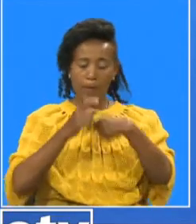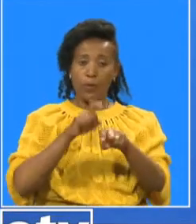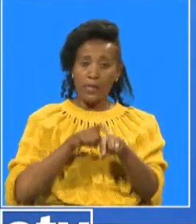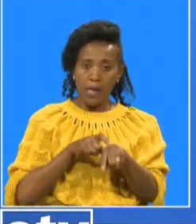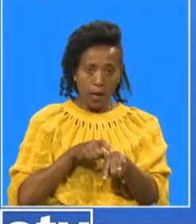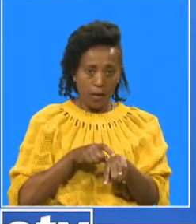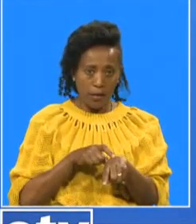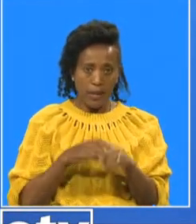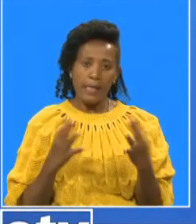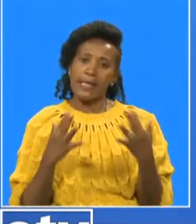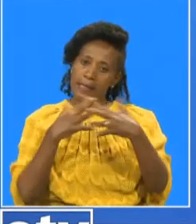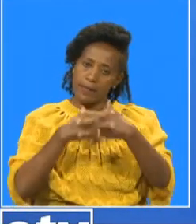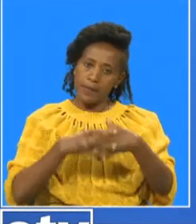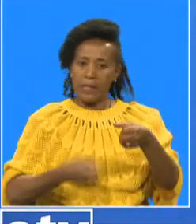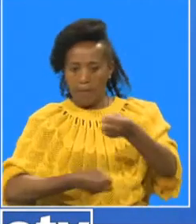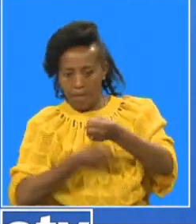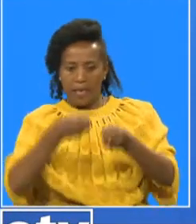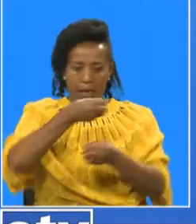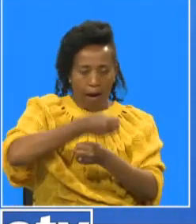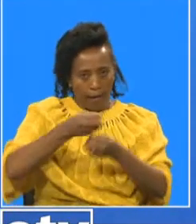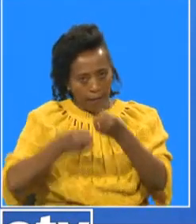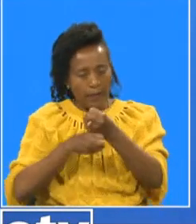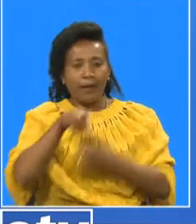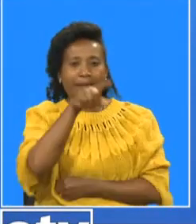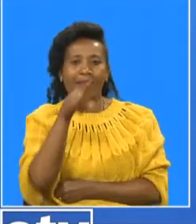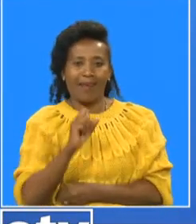ሰዓት ትብብርና መደጋገፍን እንጠይቃለን።